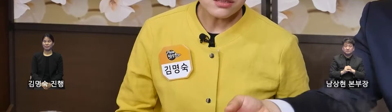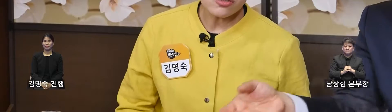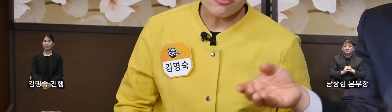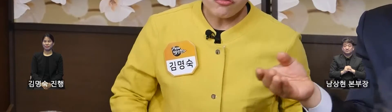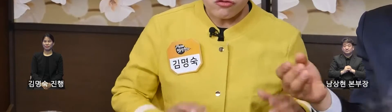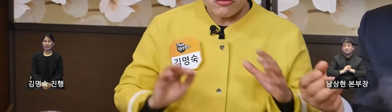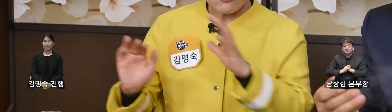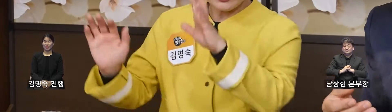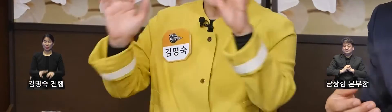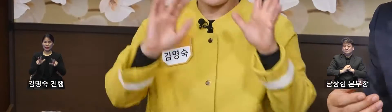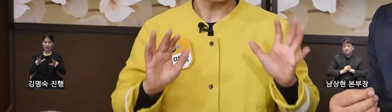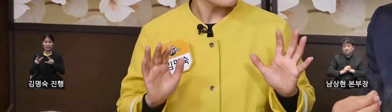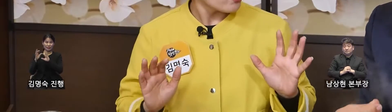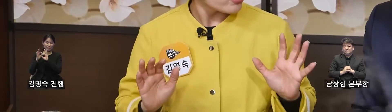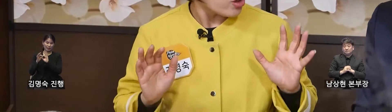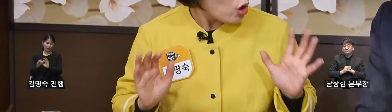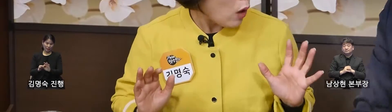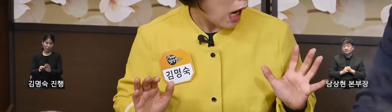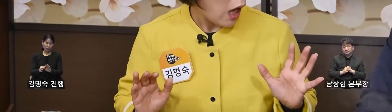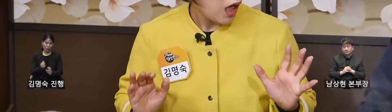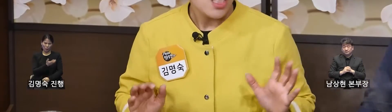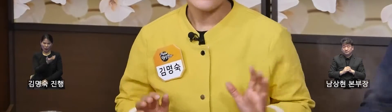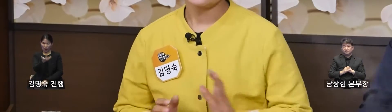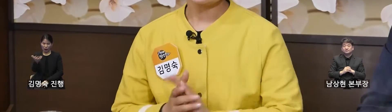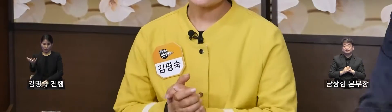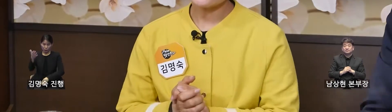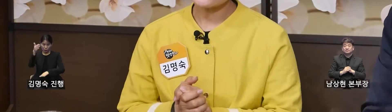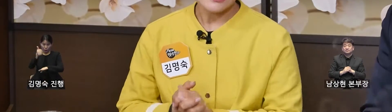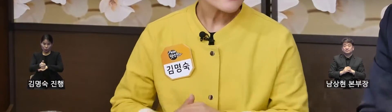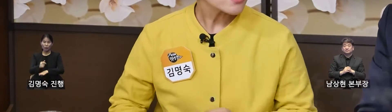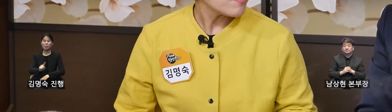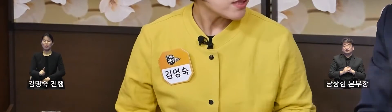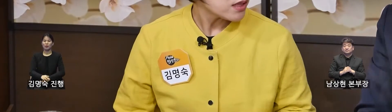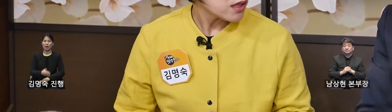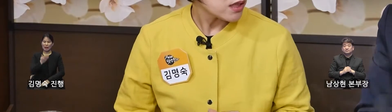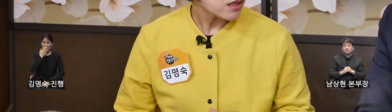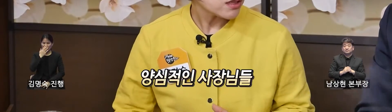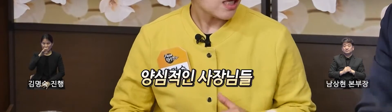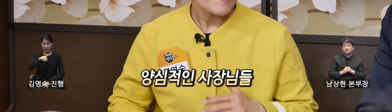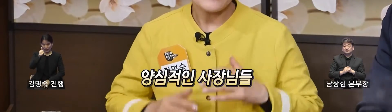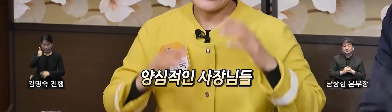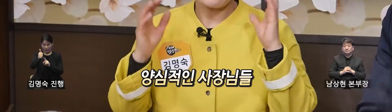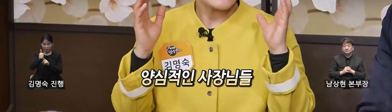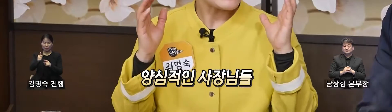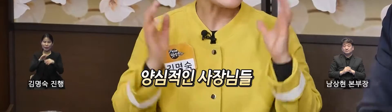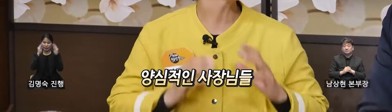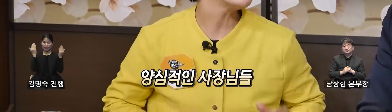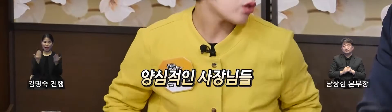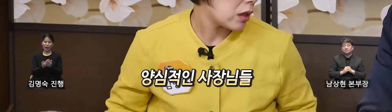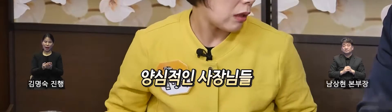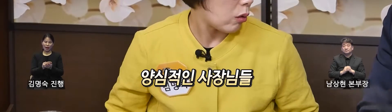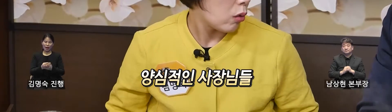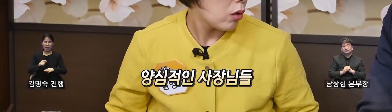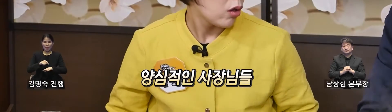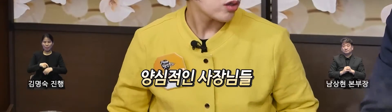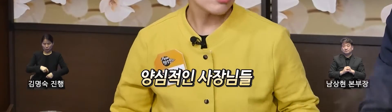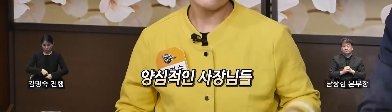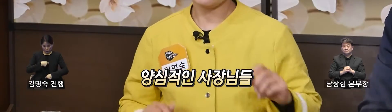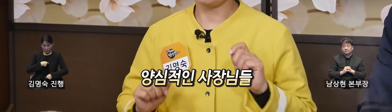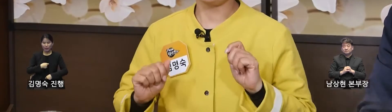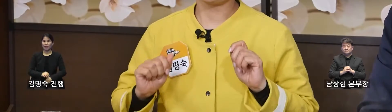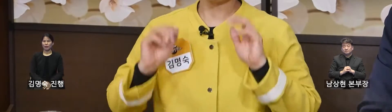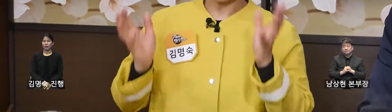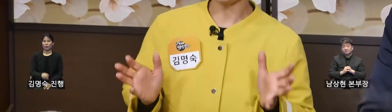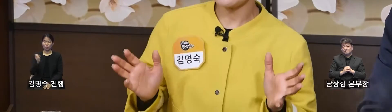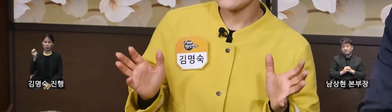제가 지금껏 쭉 이렇게 다녀본 결과 일단은 사장님들이 참 양심적이세요. 네.